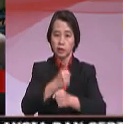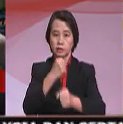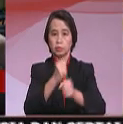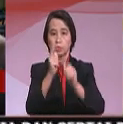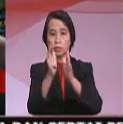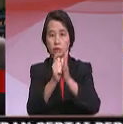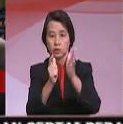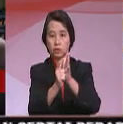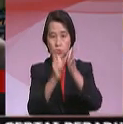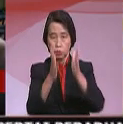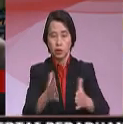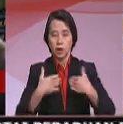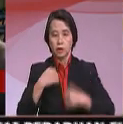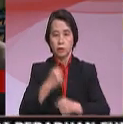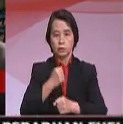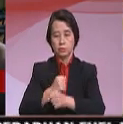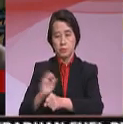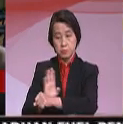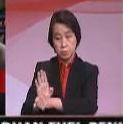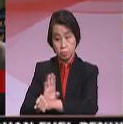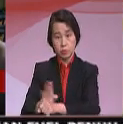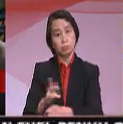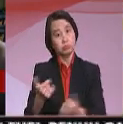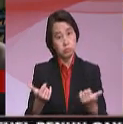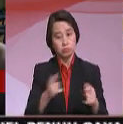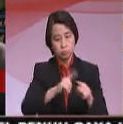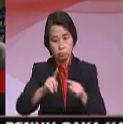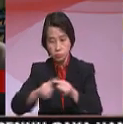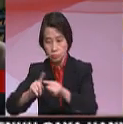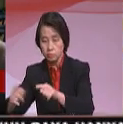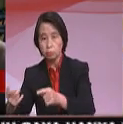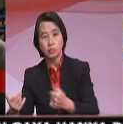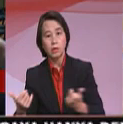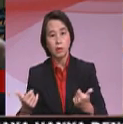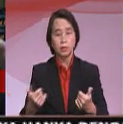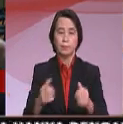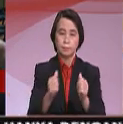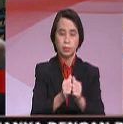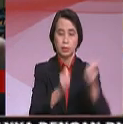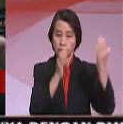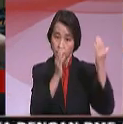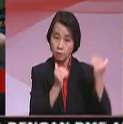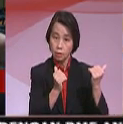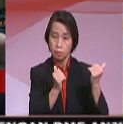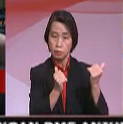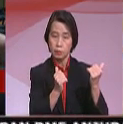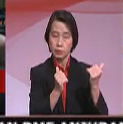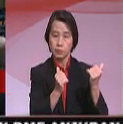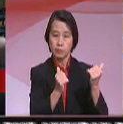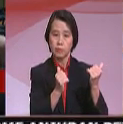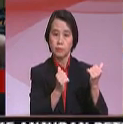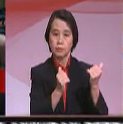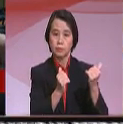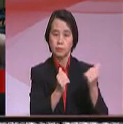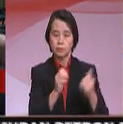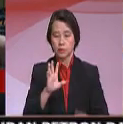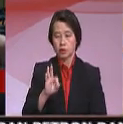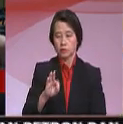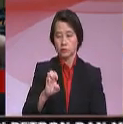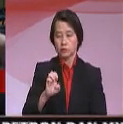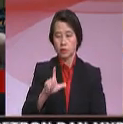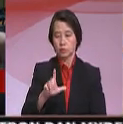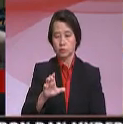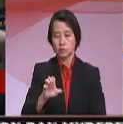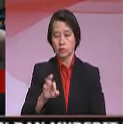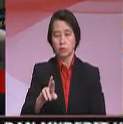lawyer, ada yang businessman dan sebagainya. So dengan harapan supaya Felcra ketika ini